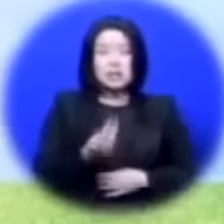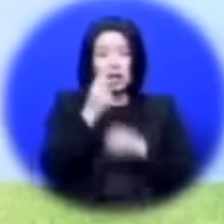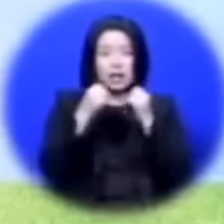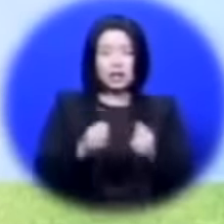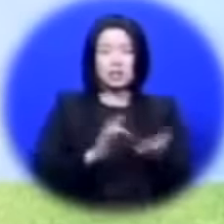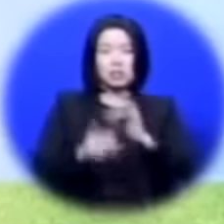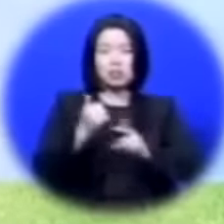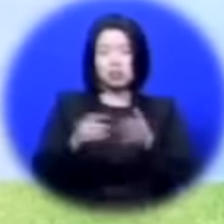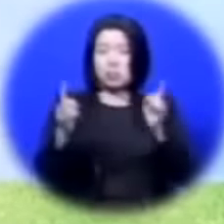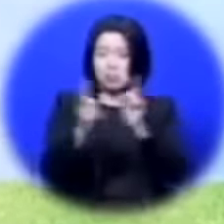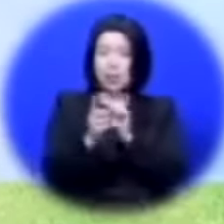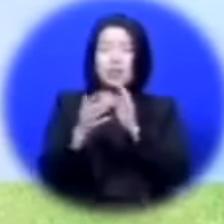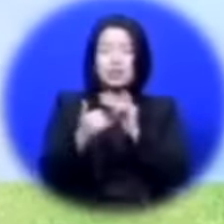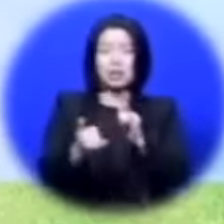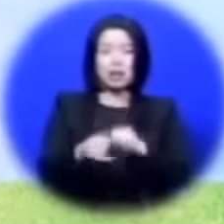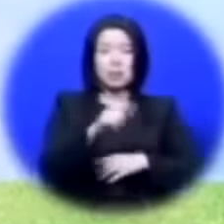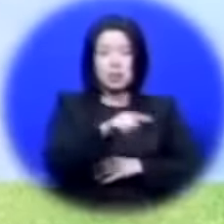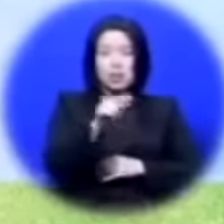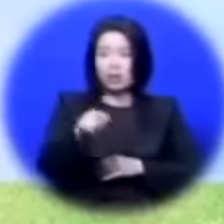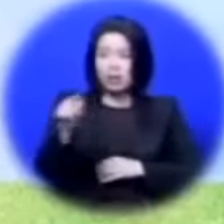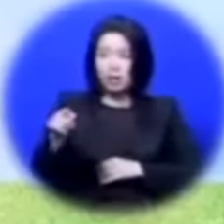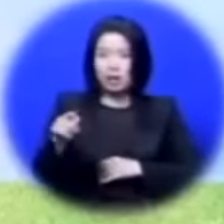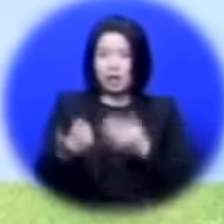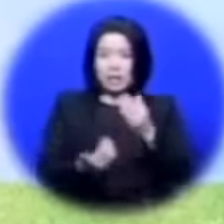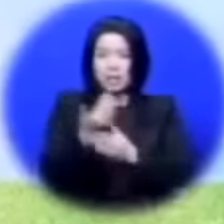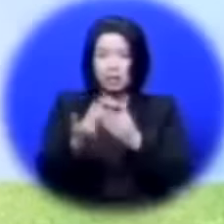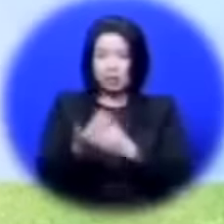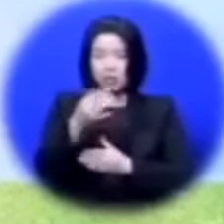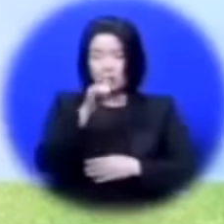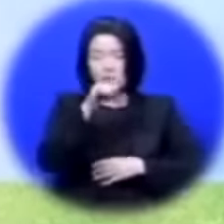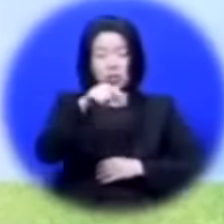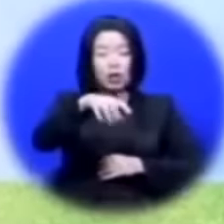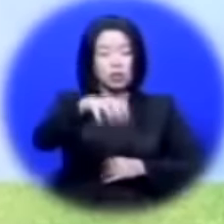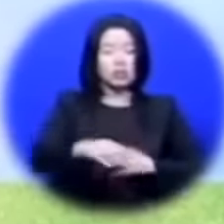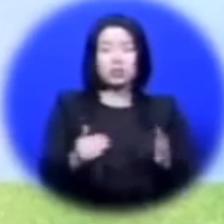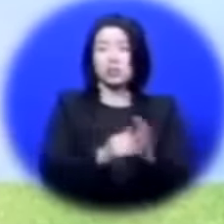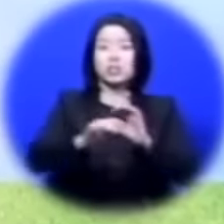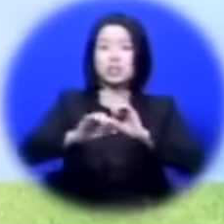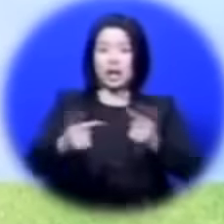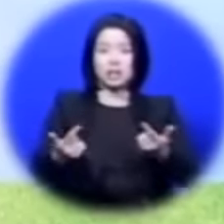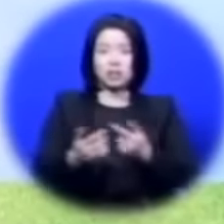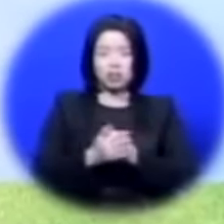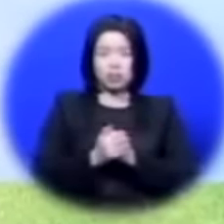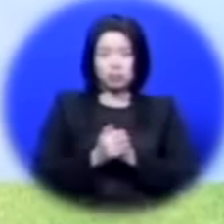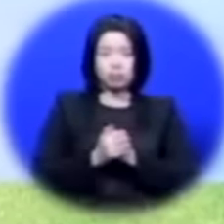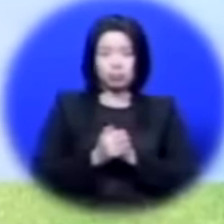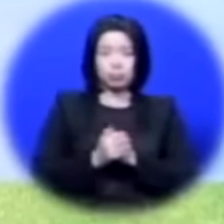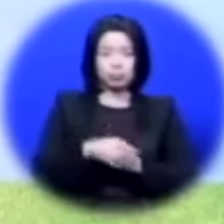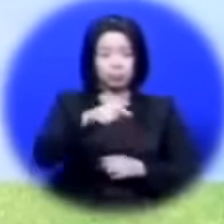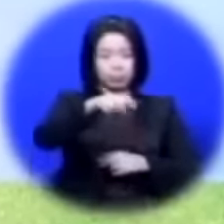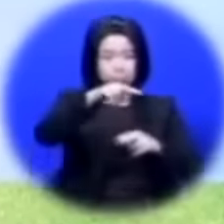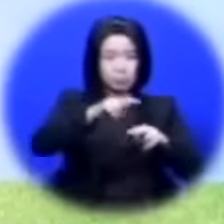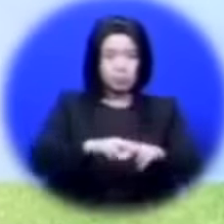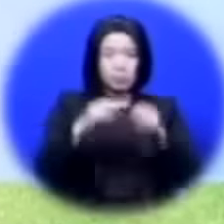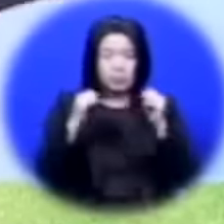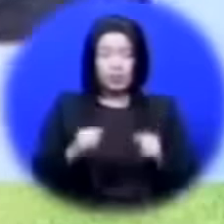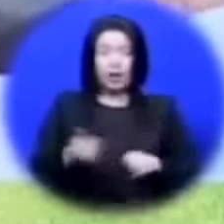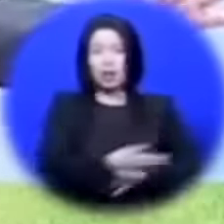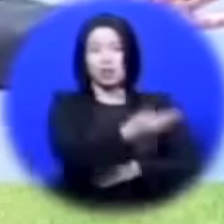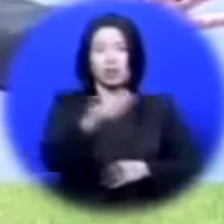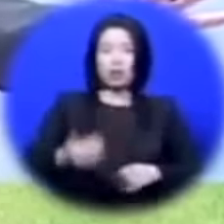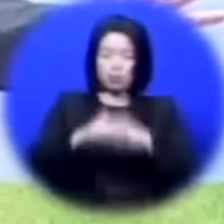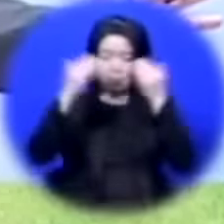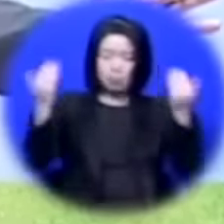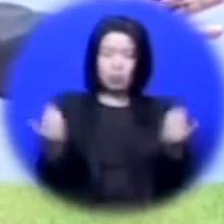만난 사람 이렇게 일어나고 있는 것이 여기서 끝나는게 아닙니다이 자리에 계신 여러분 모두가